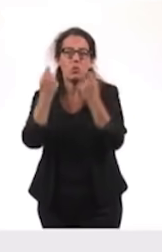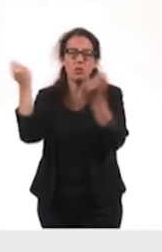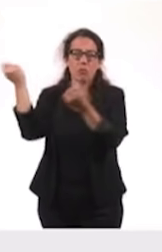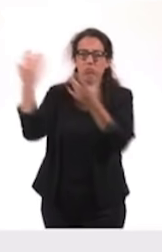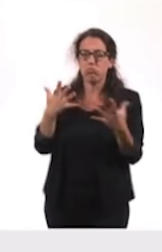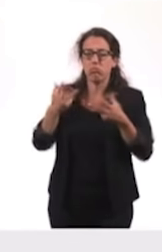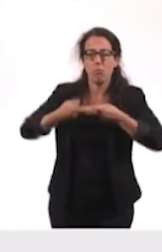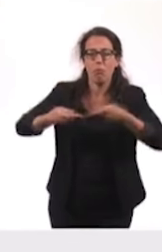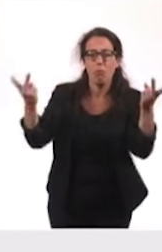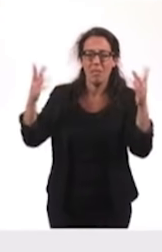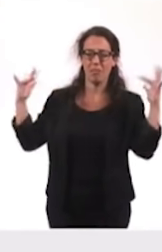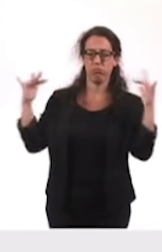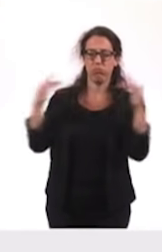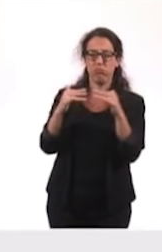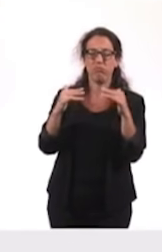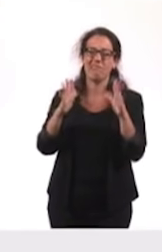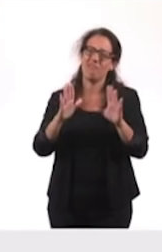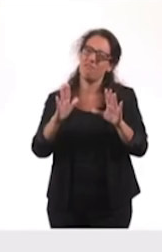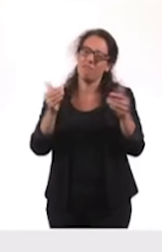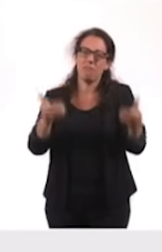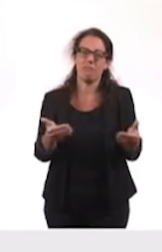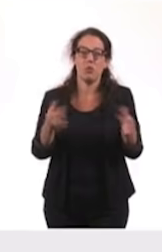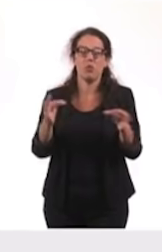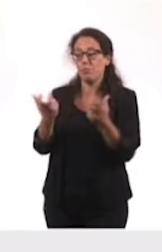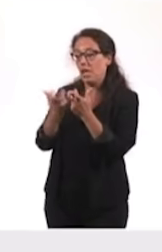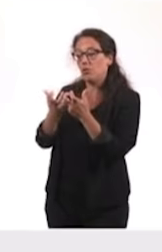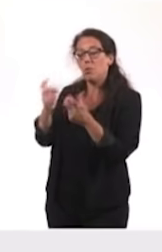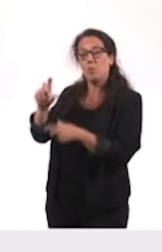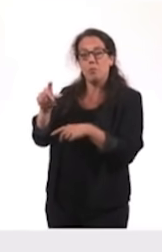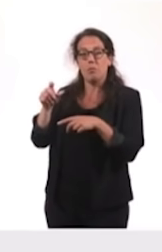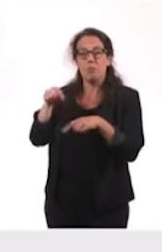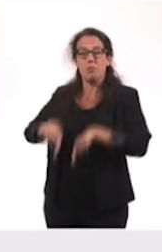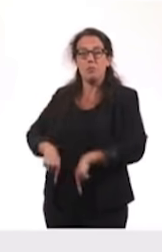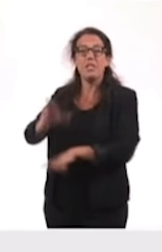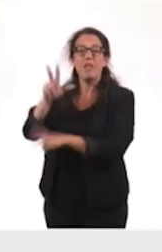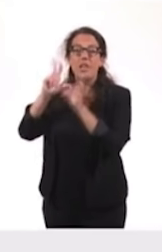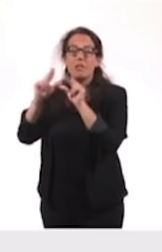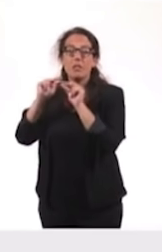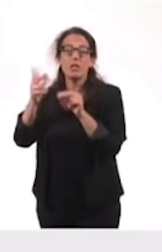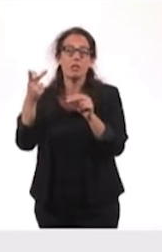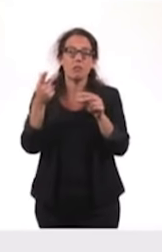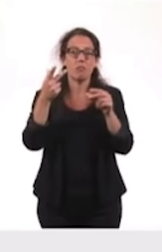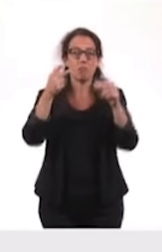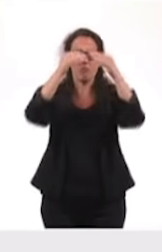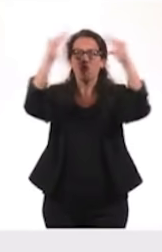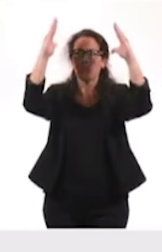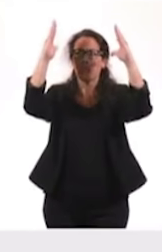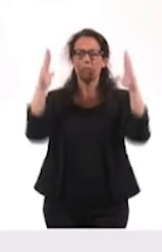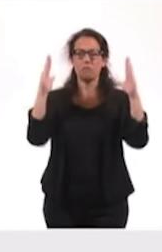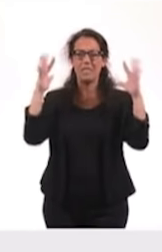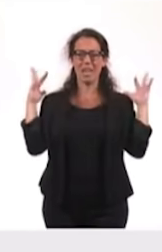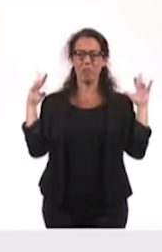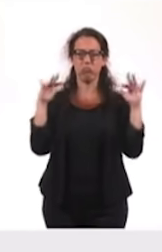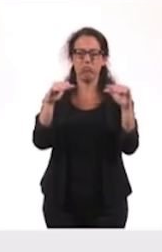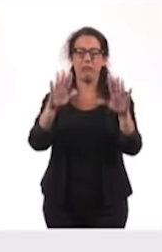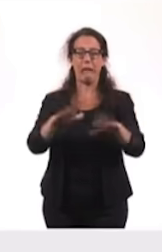En particulier, le ministre le dira, il faut éviter les rassemblements de personnes dans les lieux couverts et sans organisation